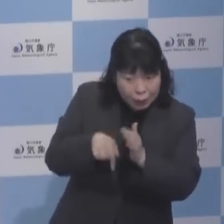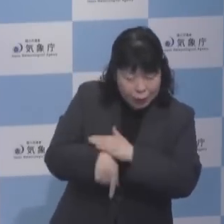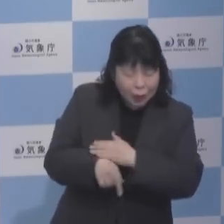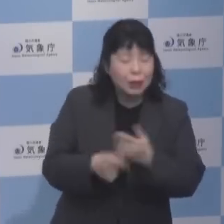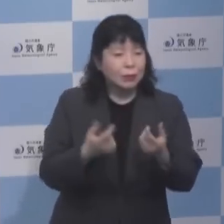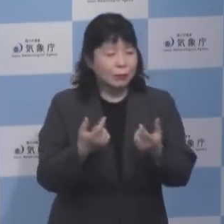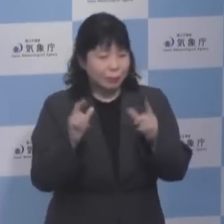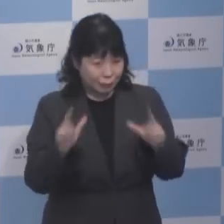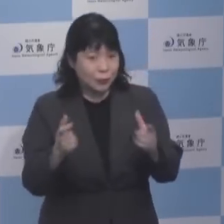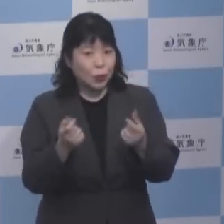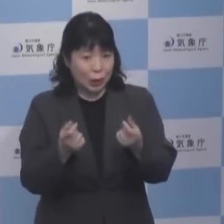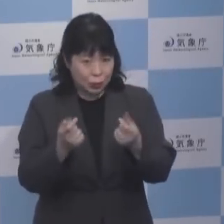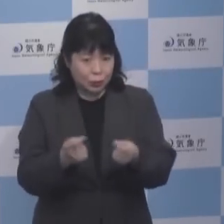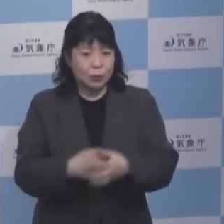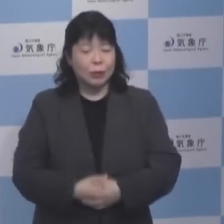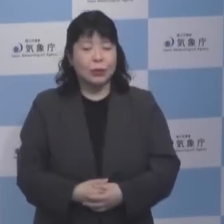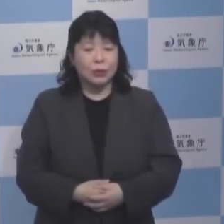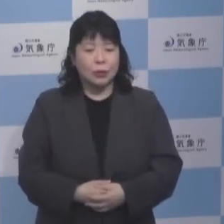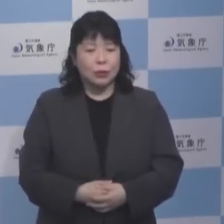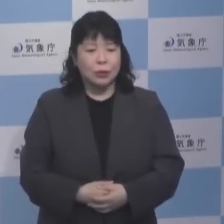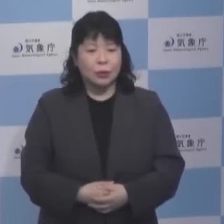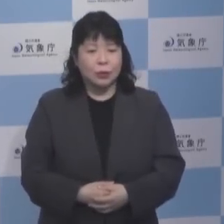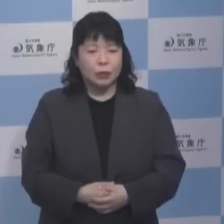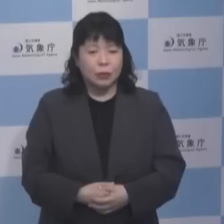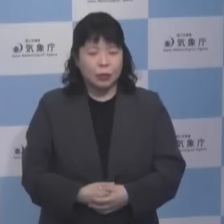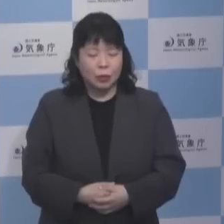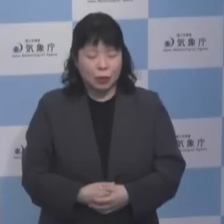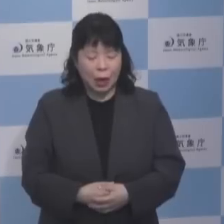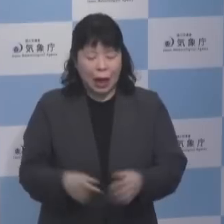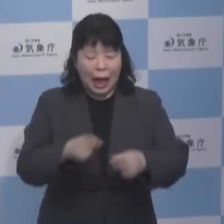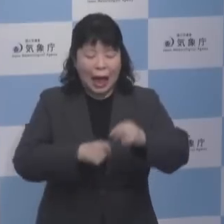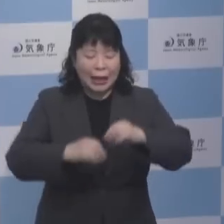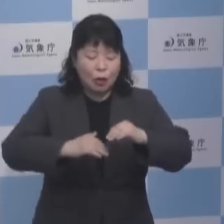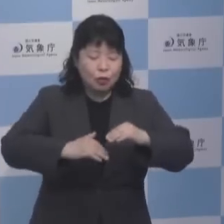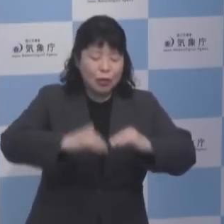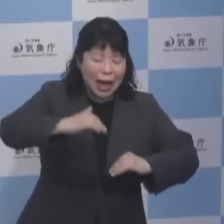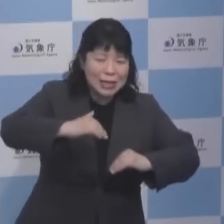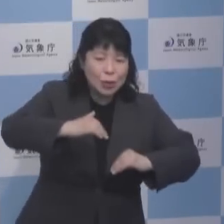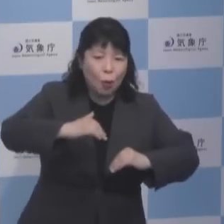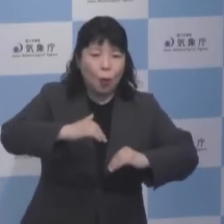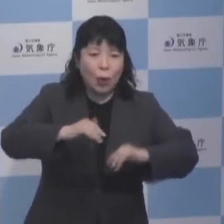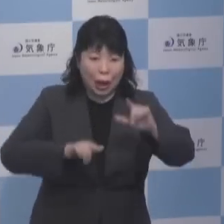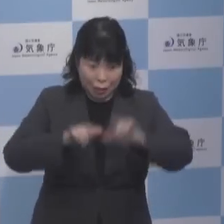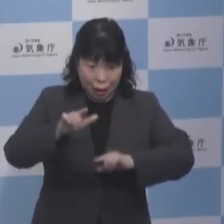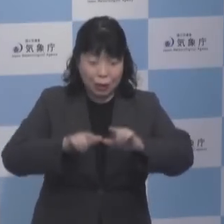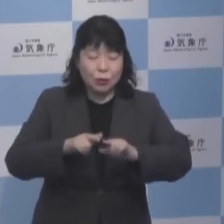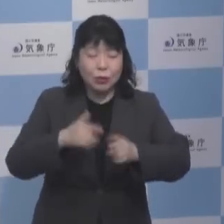で、あの元に戻ってその、逆断層型なんですが、 はい、